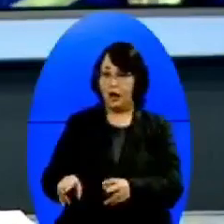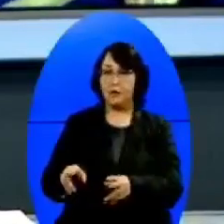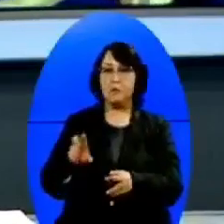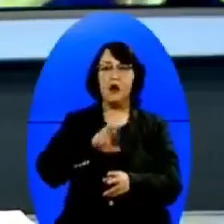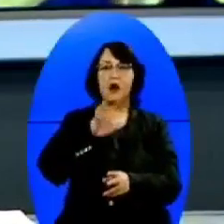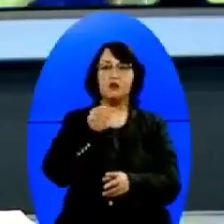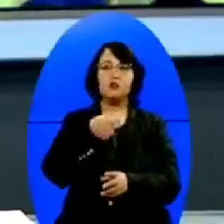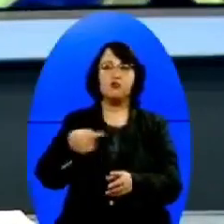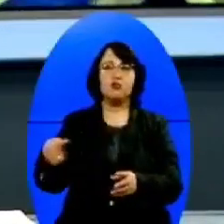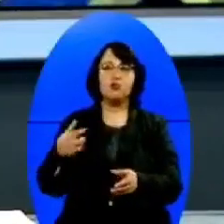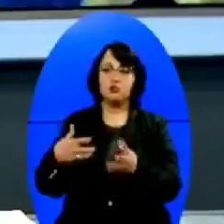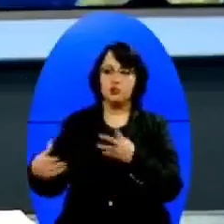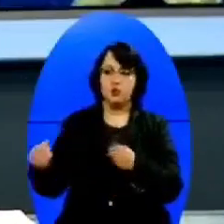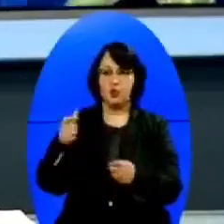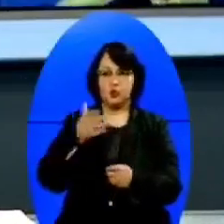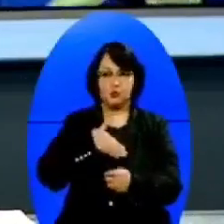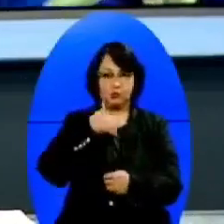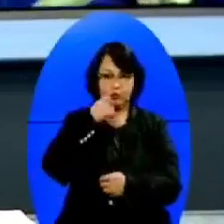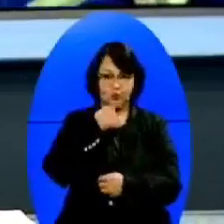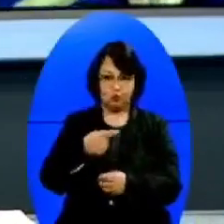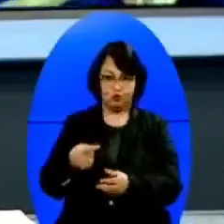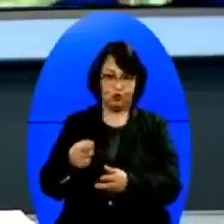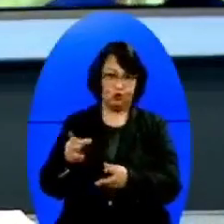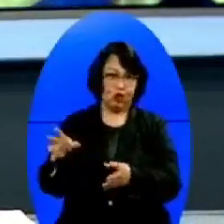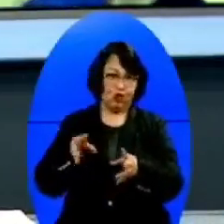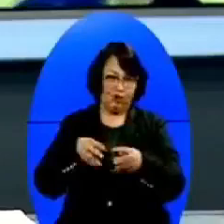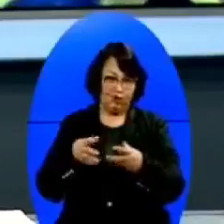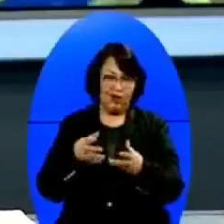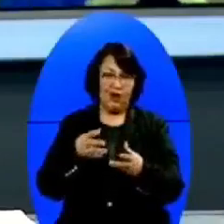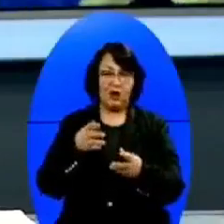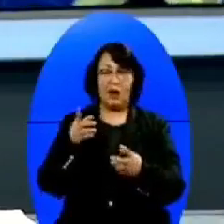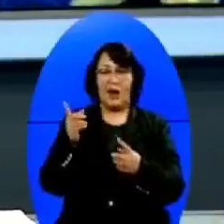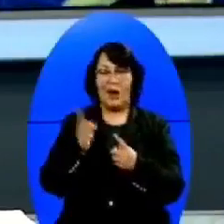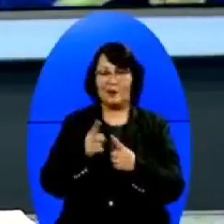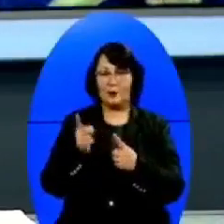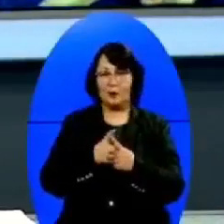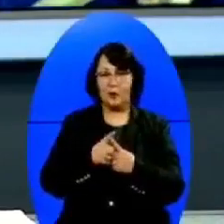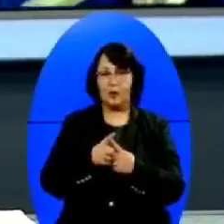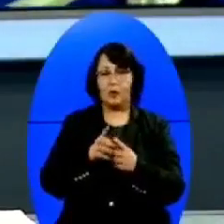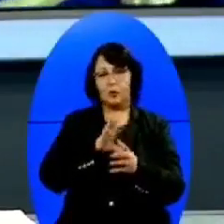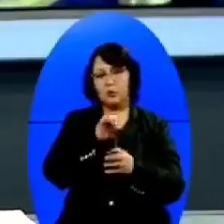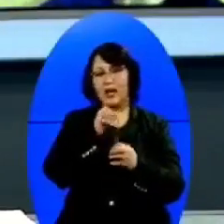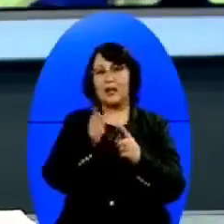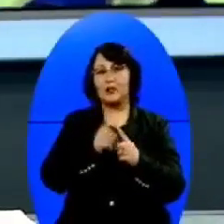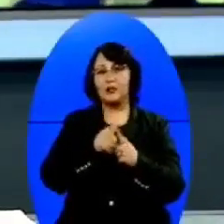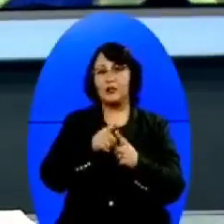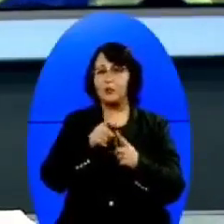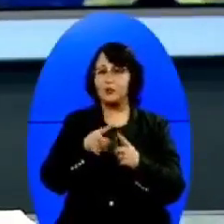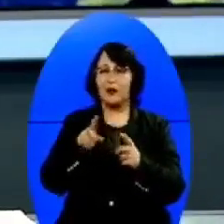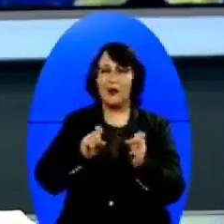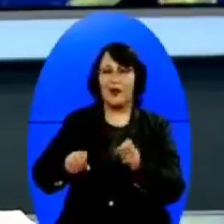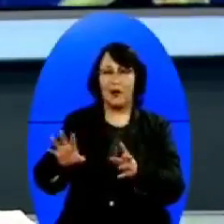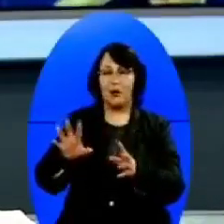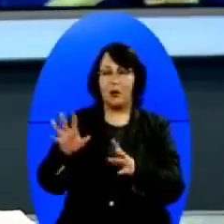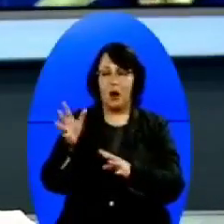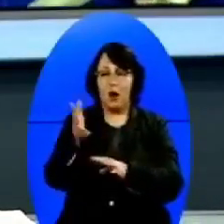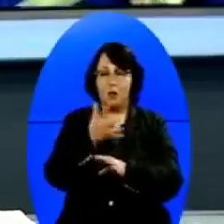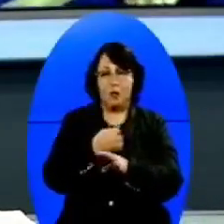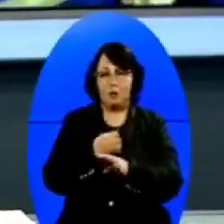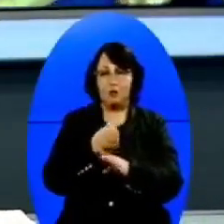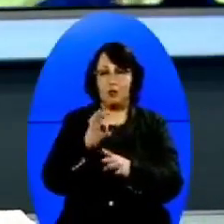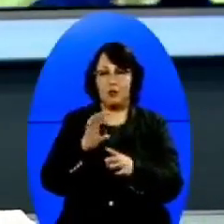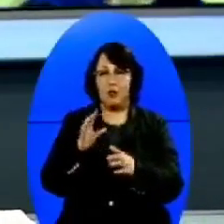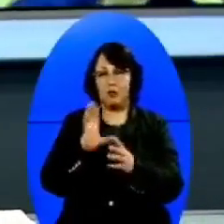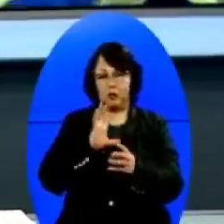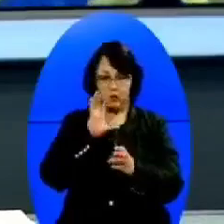улсад аккумуляторыг ил задгаа хаяхыг хатуу оргилдог байна. Харин манай улсад хаягдл аккумуляторыг хэрхэх тухай нэгдсэн бодлого байхгүй байна. Энэ нь ямар эрсдэл